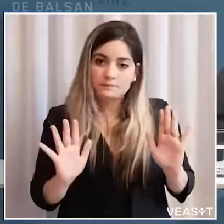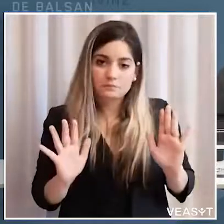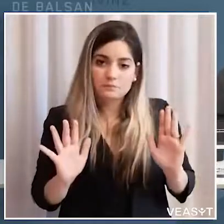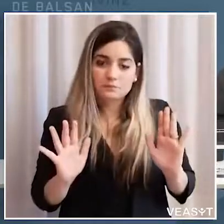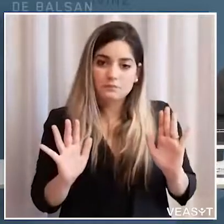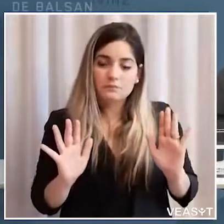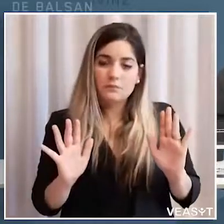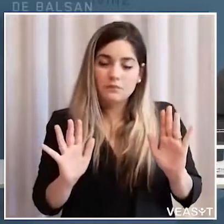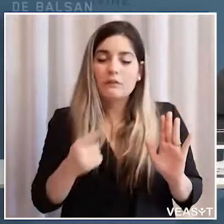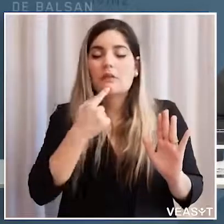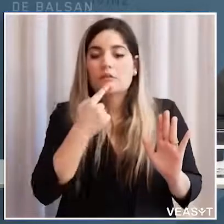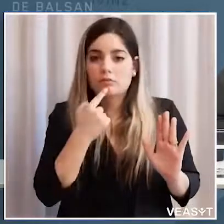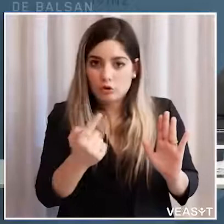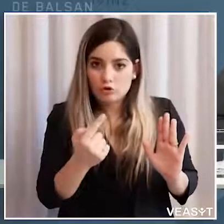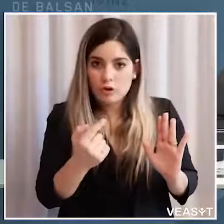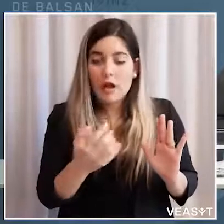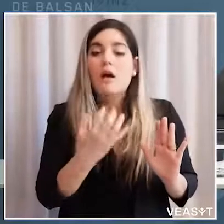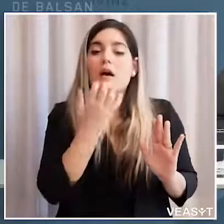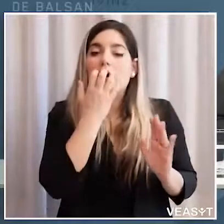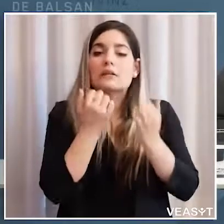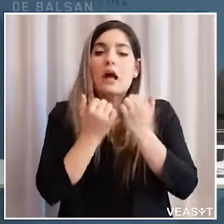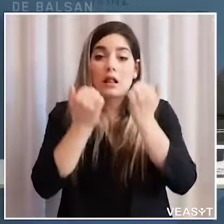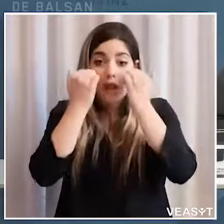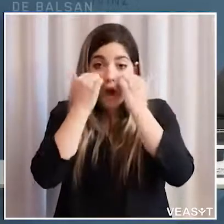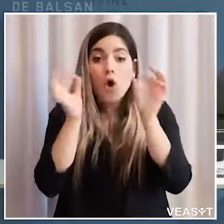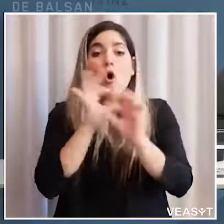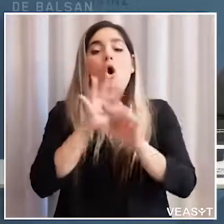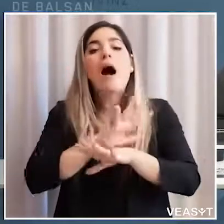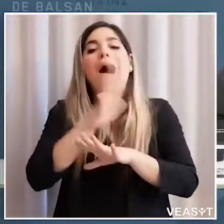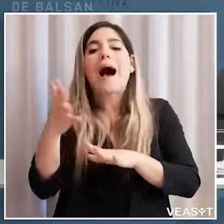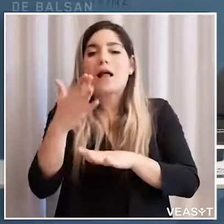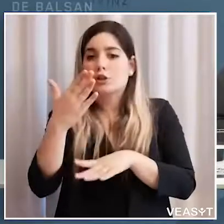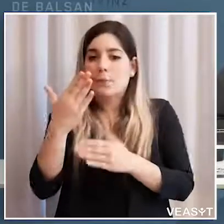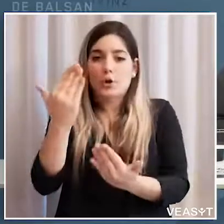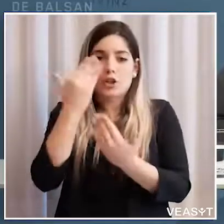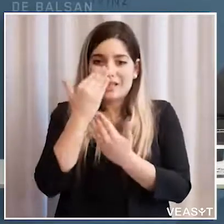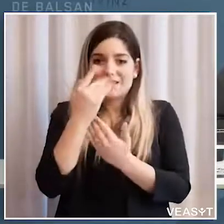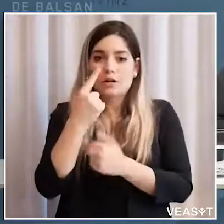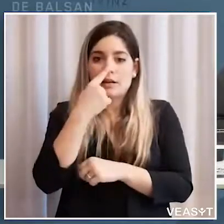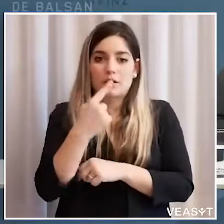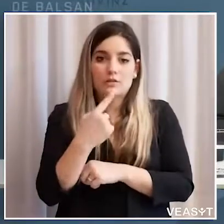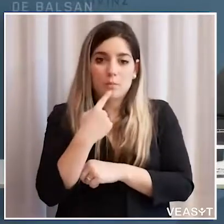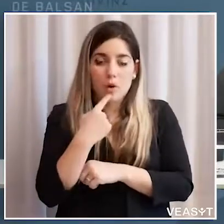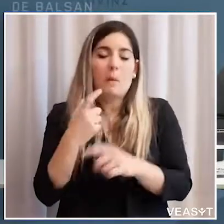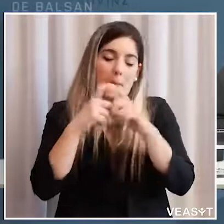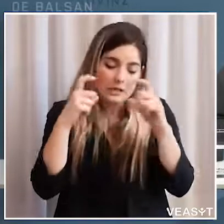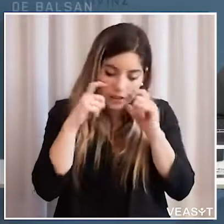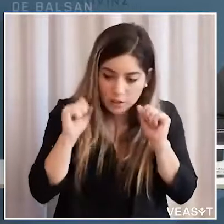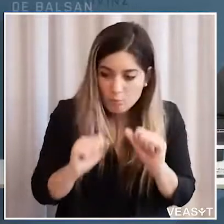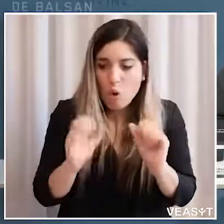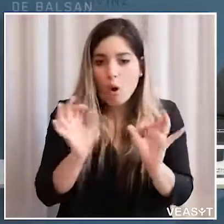per indica lo scaldacollo al tuo tipo di protezione del naso e bocca